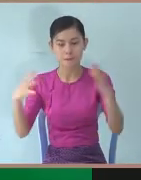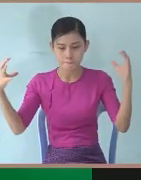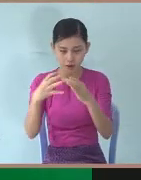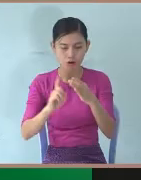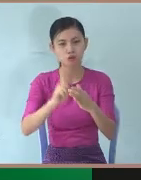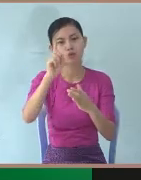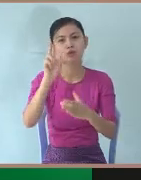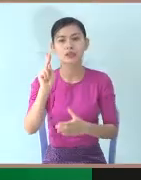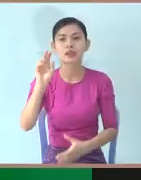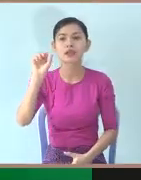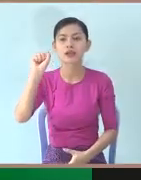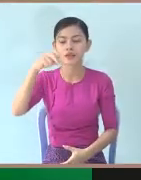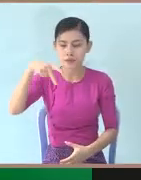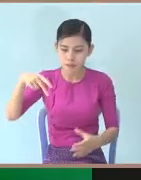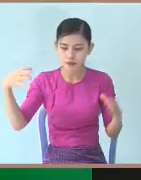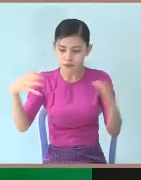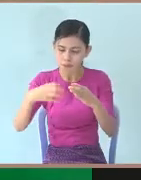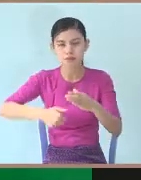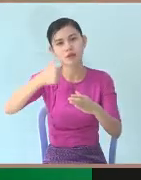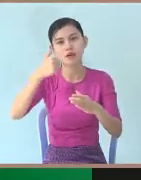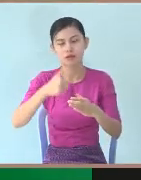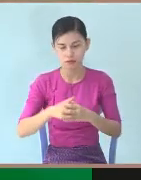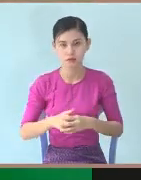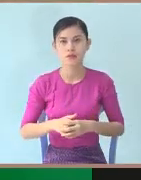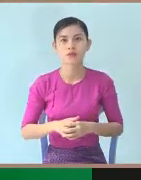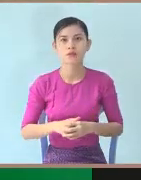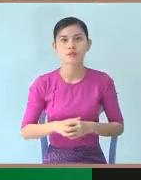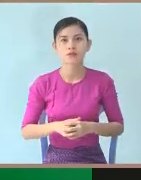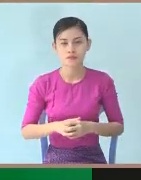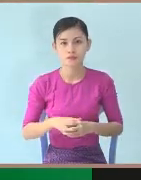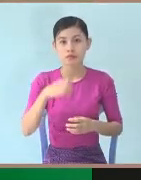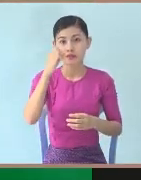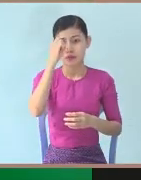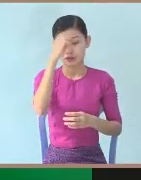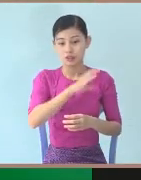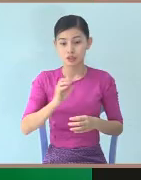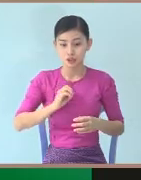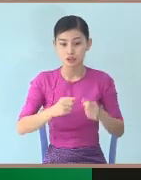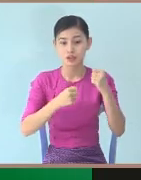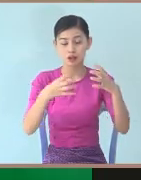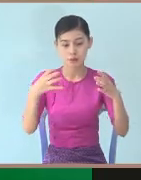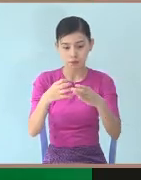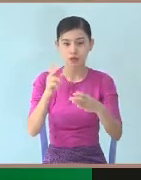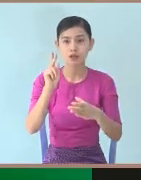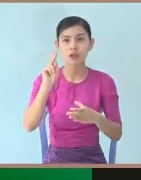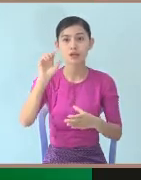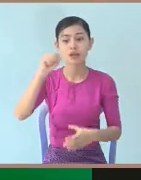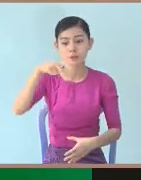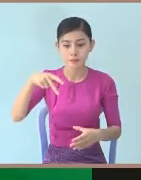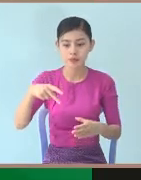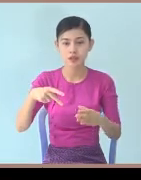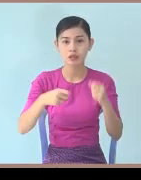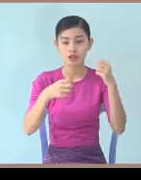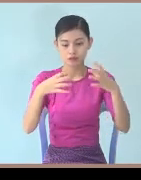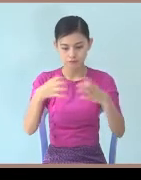နယ်ပြည်သူပါတီဆိုတဲ့နေရာမှာအကုန်လုံးပါဝင်လာကြတာဖြစ်ပါတယ်ဒီကချင်ပြည်နယ်ပြည်သူပါတီဆိုတဲ့ဟာကဒီကျွန်တော်တို့ရဲ့ကျွန်တော်ရဲ့ပါ